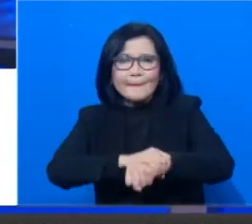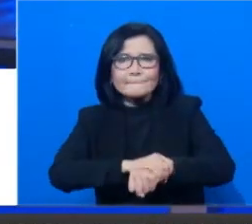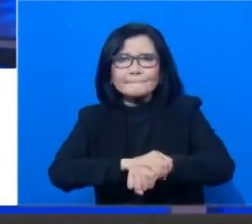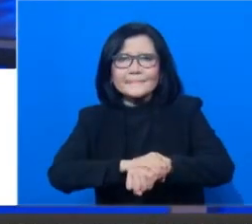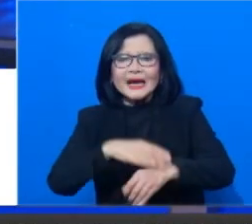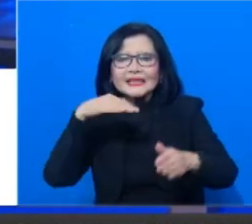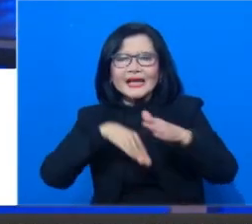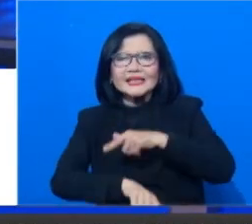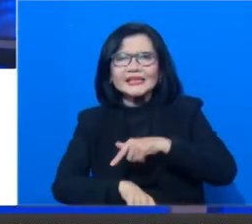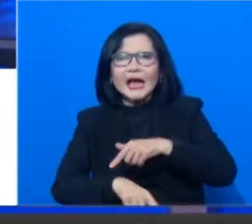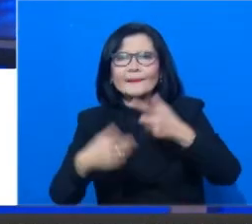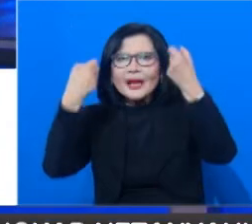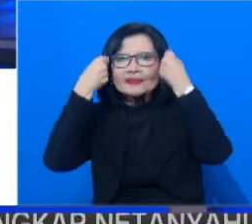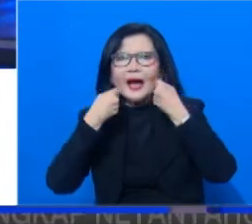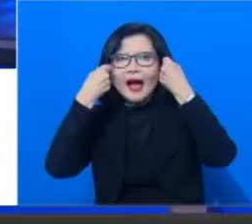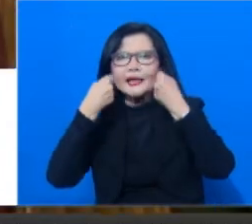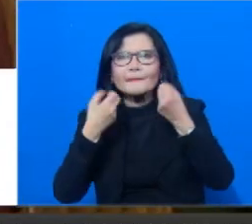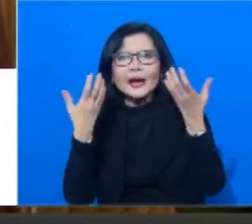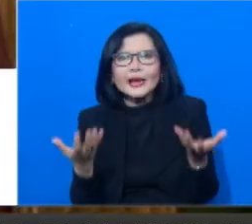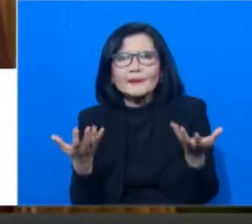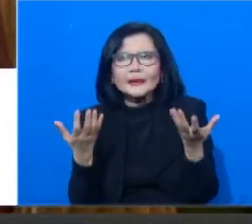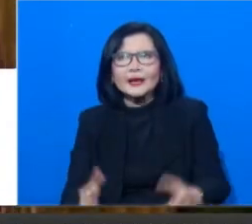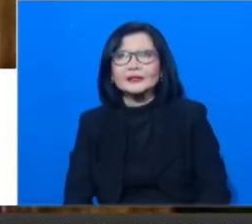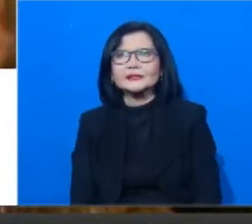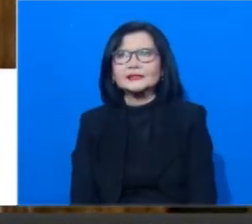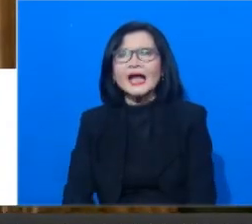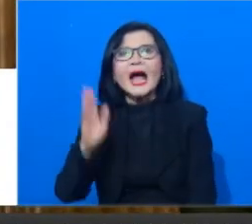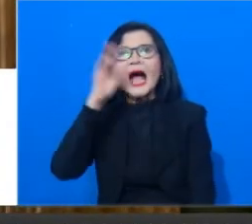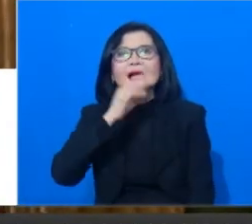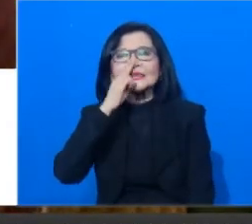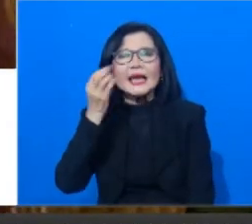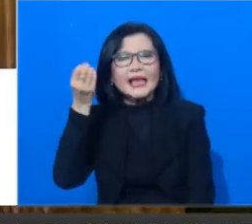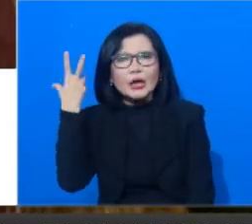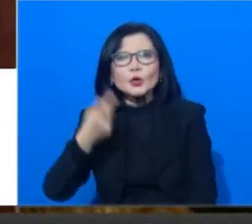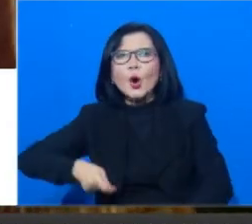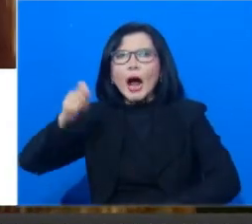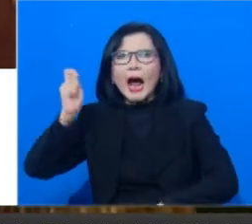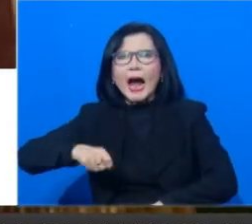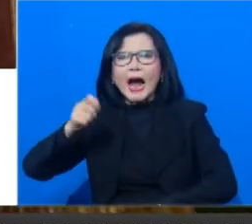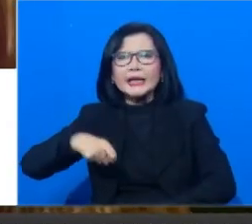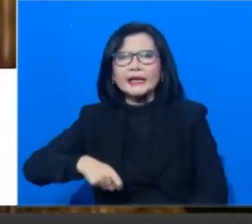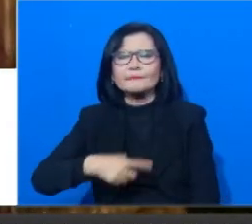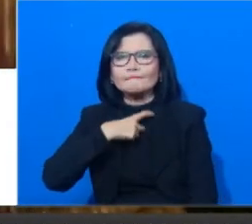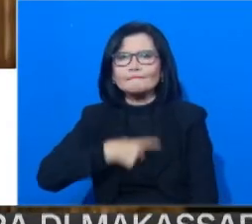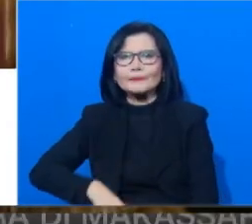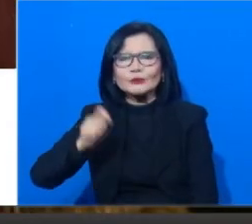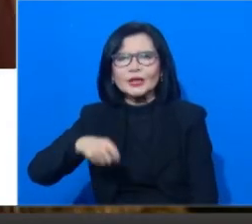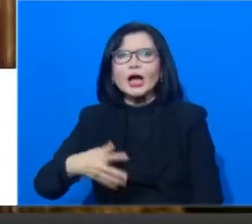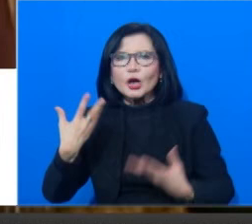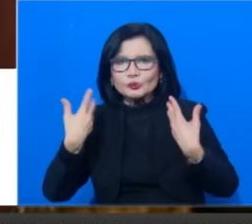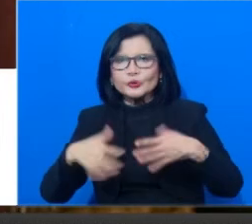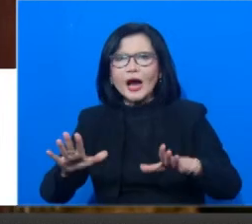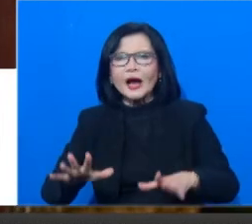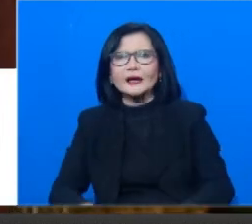dalam tahanan pada hari Senin lalu Hakim tunggal Pengadilan Negeri Bandung Eman Sulaiman sudah mengabulkan